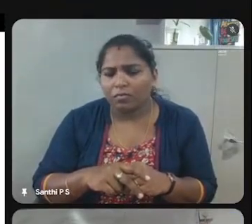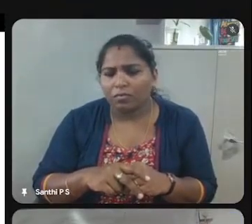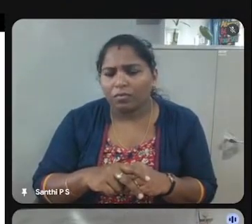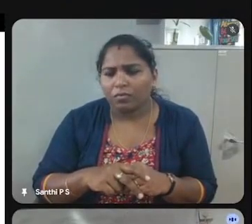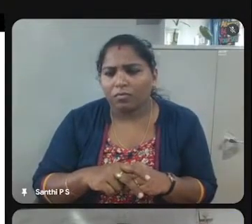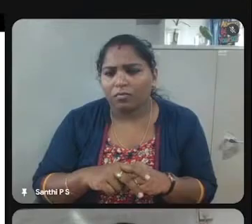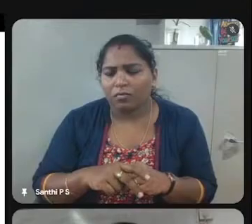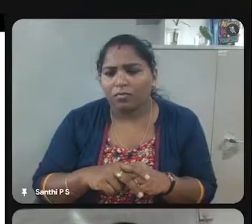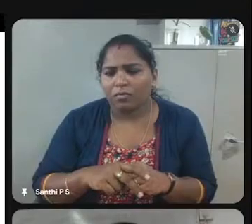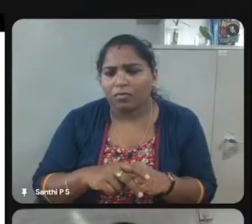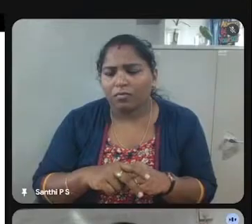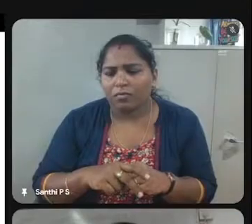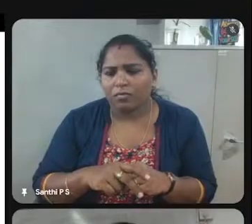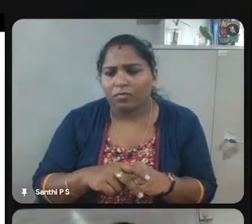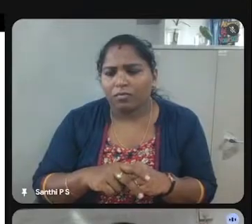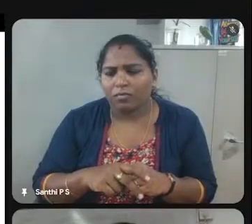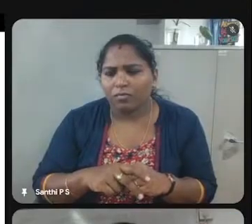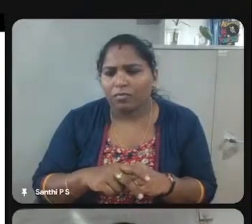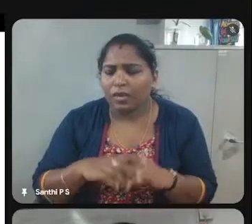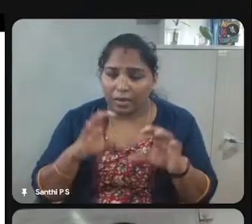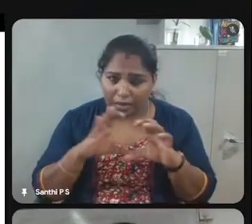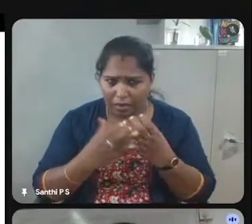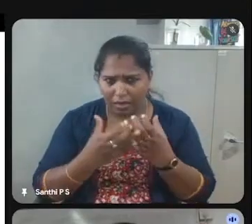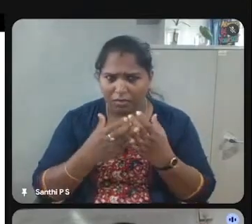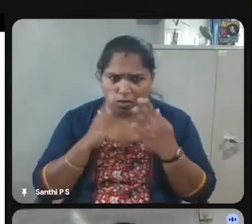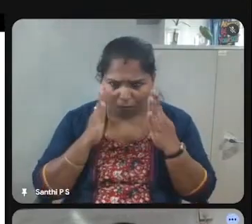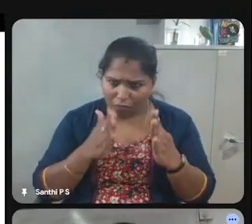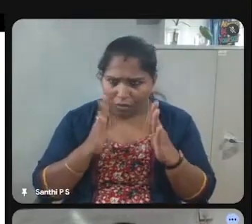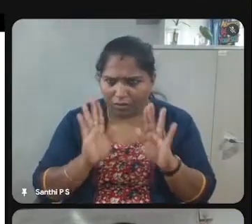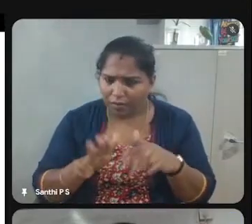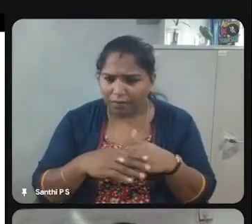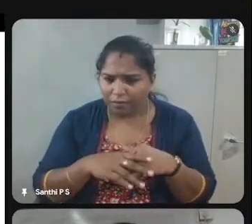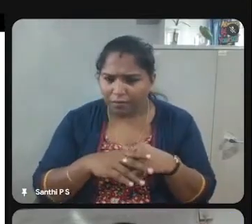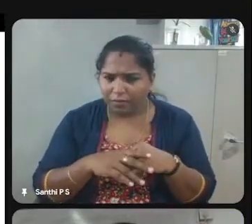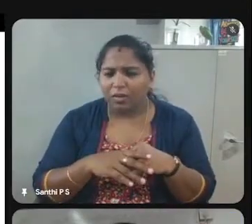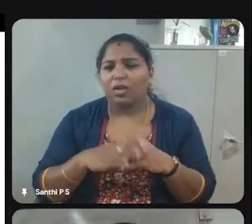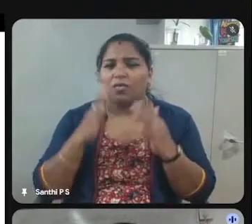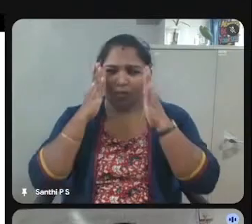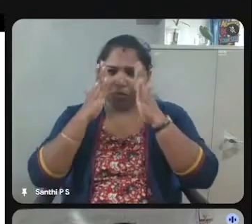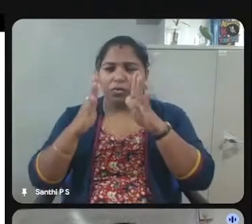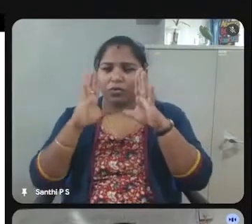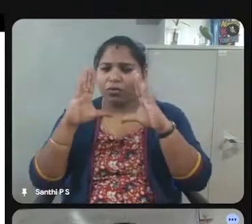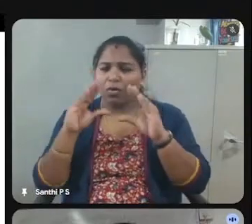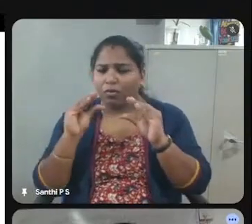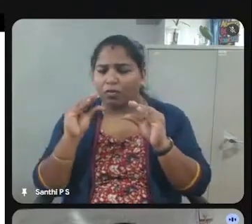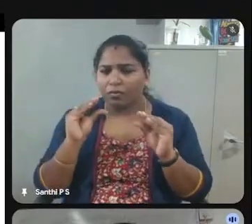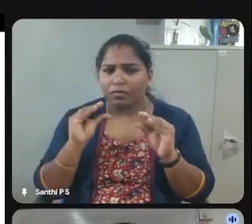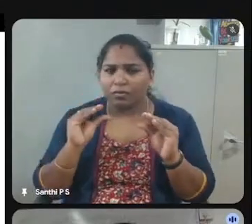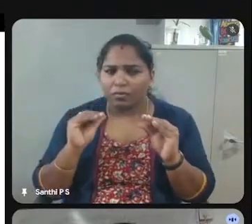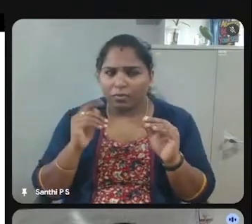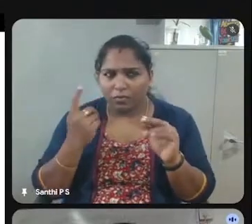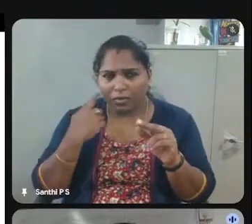ഹലോ അമ്മ, മോള് ക്ലാസ്സിൽ ശ്രദ്ധിച്ചിരിക്കുന്നുണ്ടോ? ക്ലാസ്സിൽ ശ്രദ്ധ കുറവാണ്. നമ്മളിപ്പോ